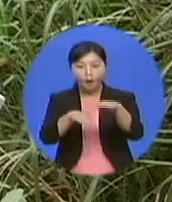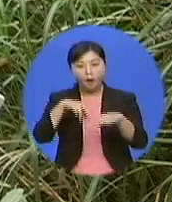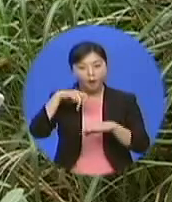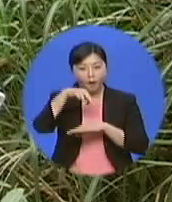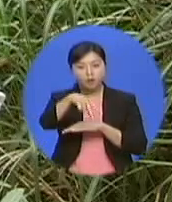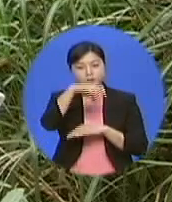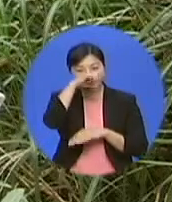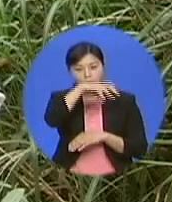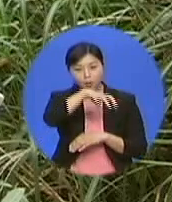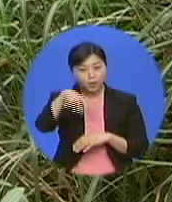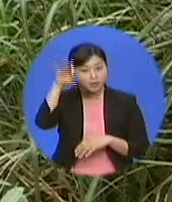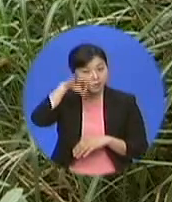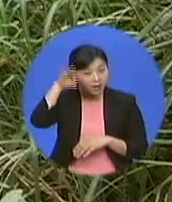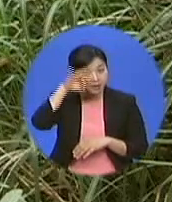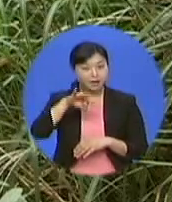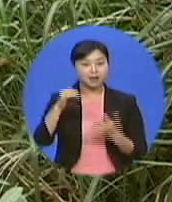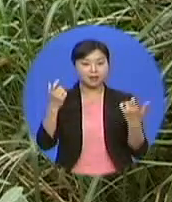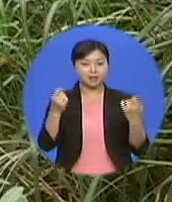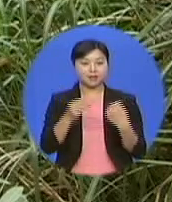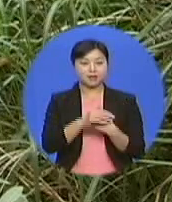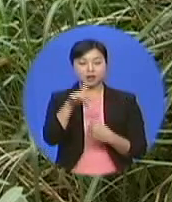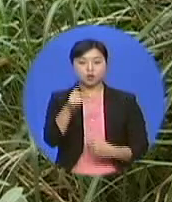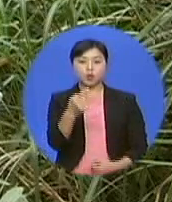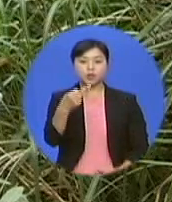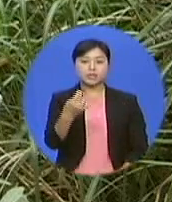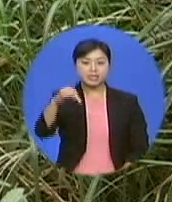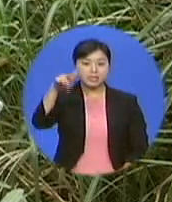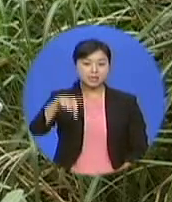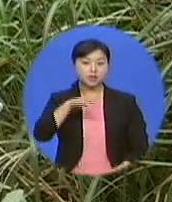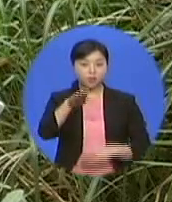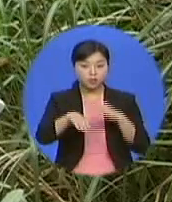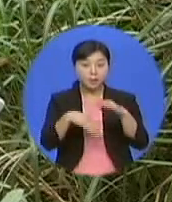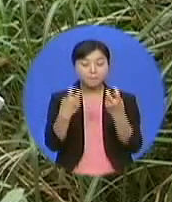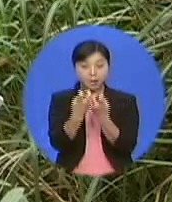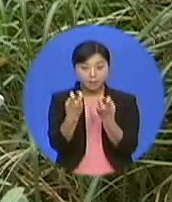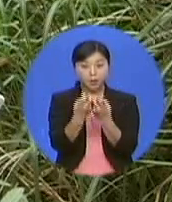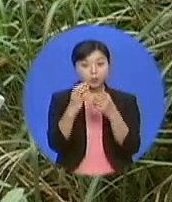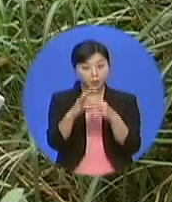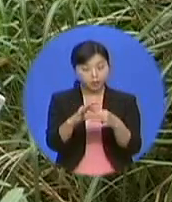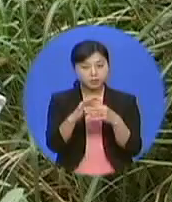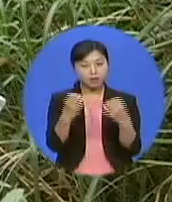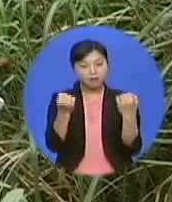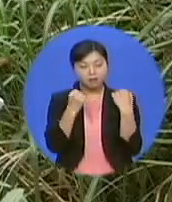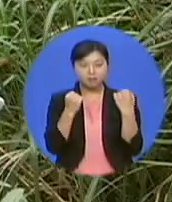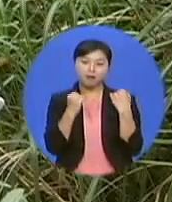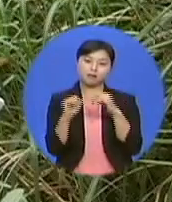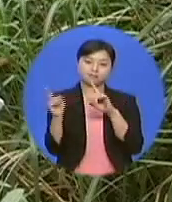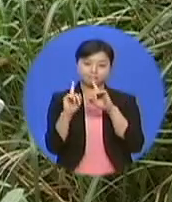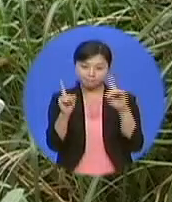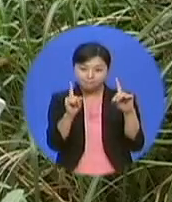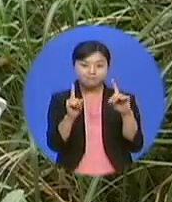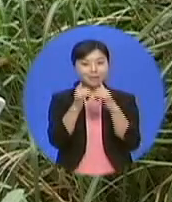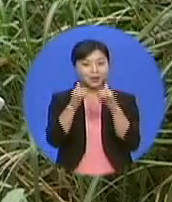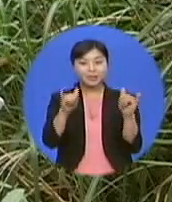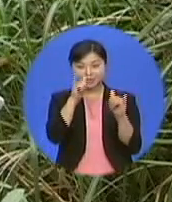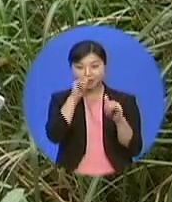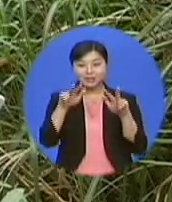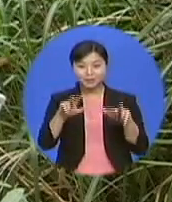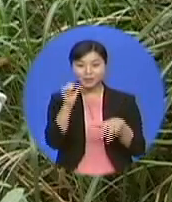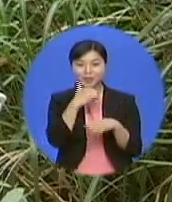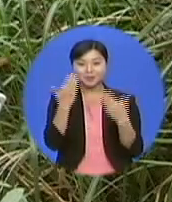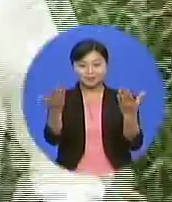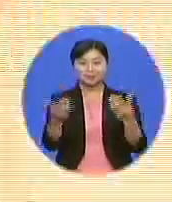나서고 있다고 하는데요. 그 중에서도 노르딕 워킹을 통해서 건강과 활력을 찾았다는 사람들이 있습니다. 지금 소개합니다.